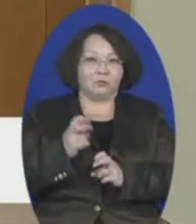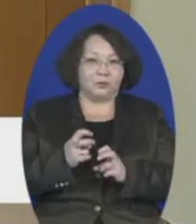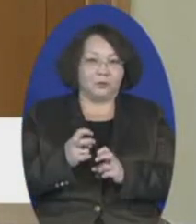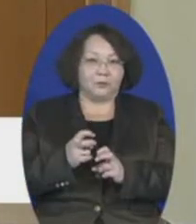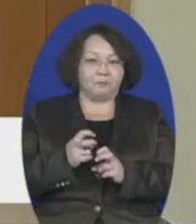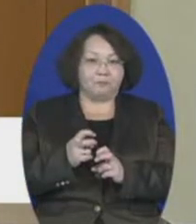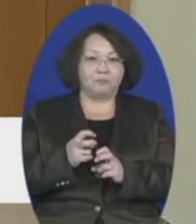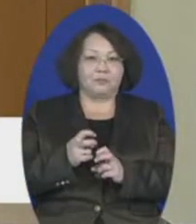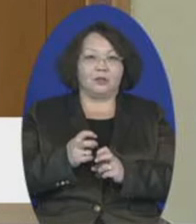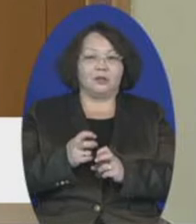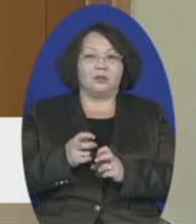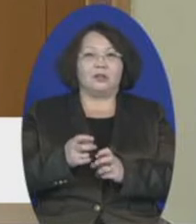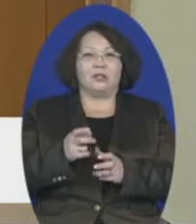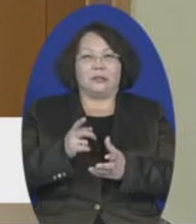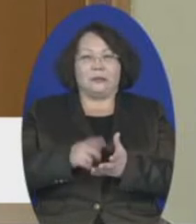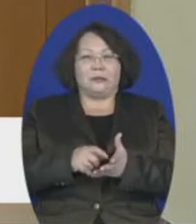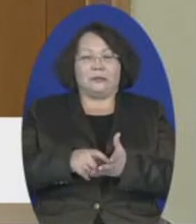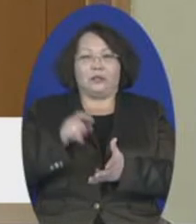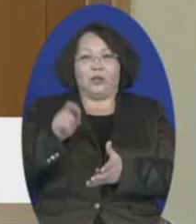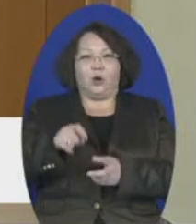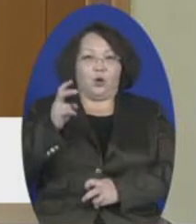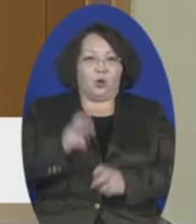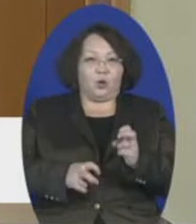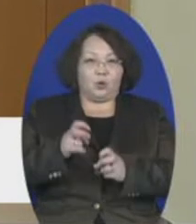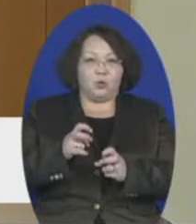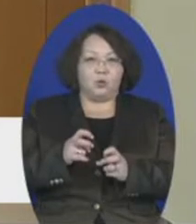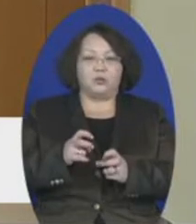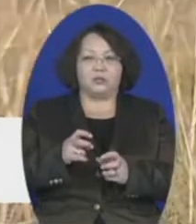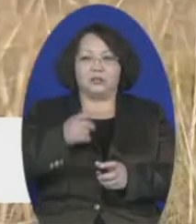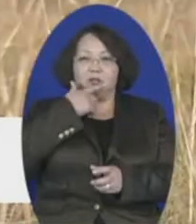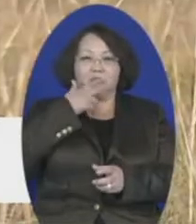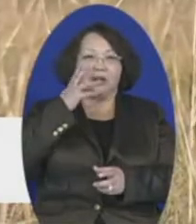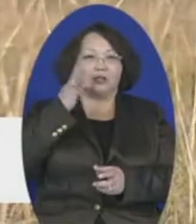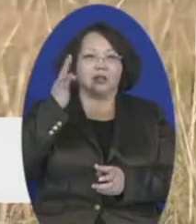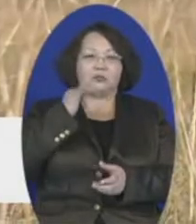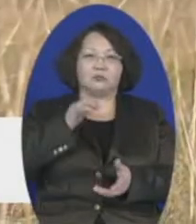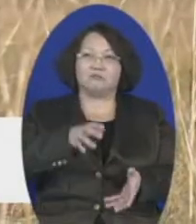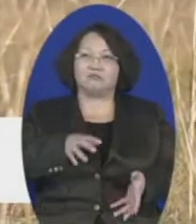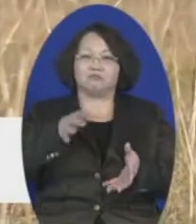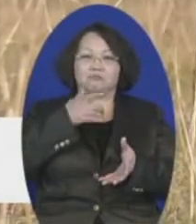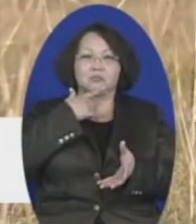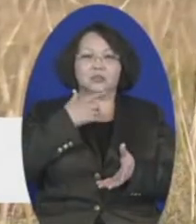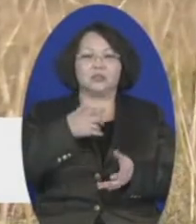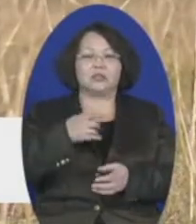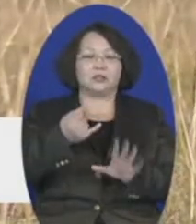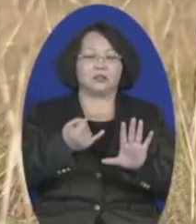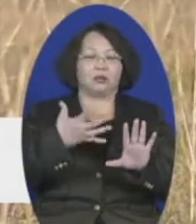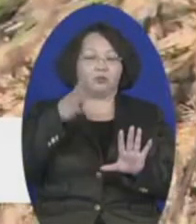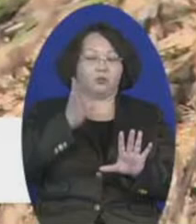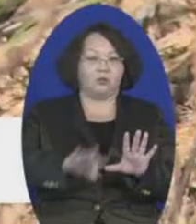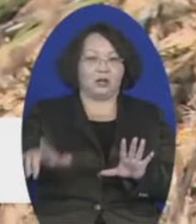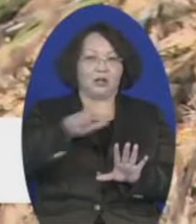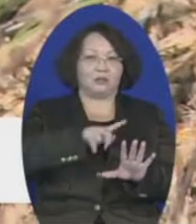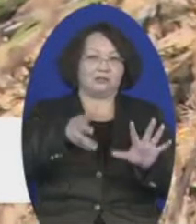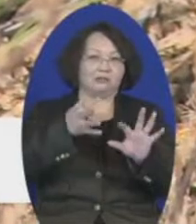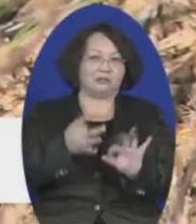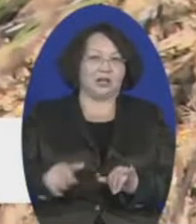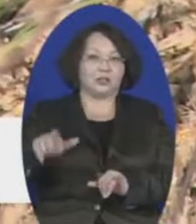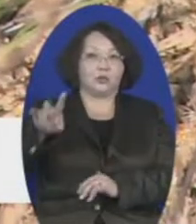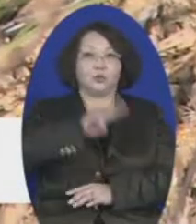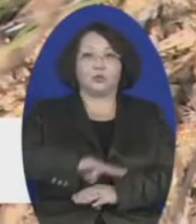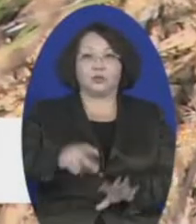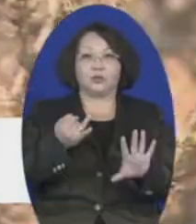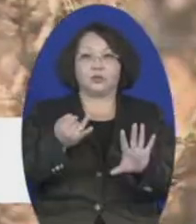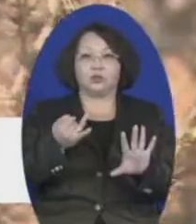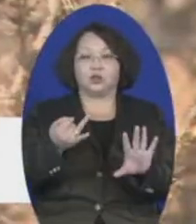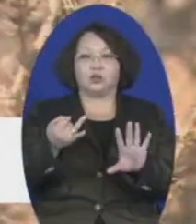Харамсалтай нь одоо эдгээр үйлдвэрүүдийн бүтээгдэхүүн гадагшаа гарч чадахгүй байна. Нийт бэлчээрийн 65% доройтож газар нутгийн 77% нэх